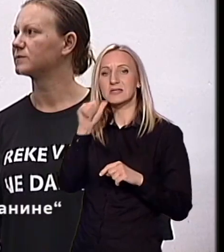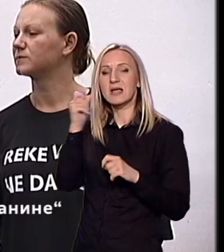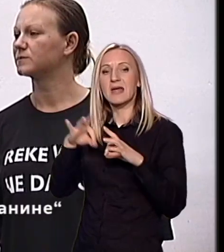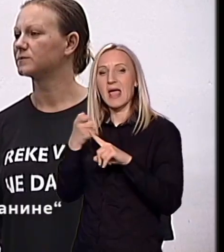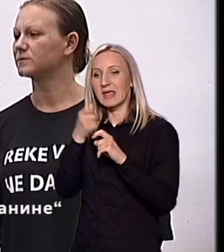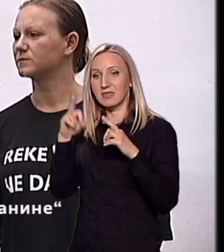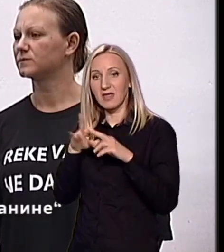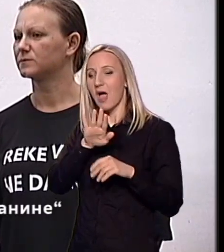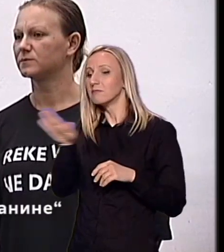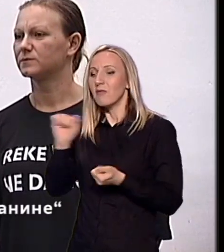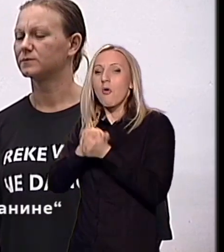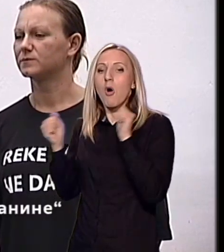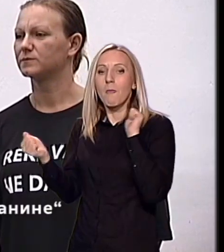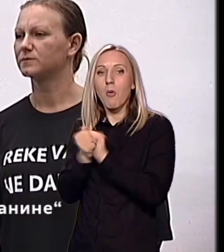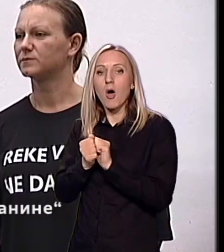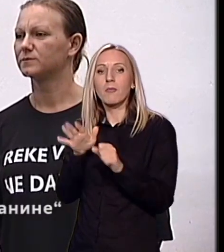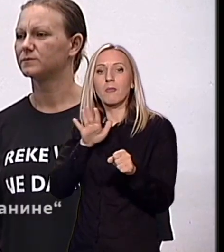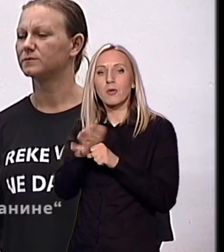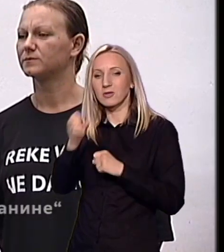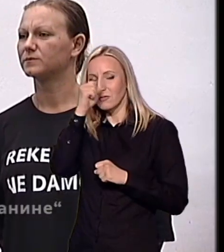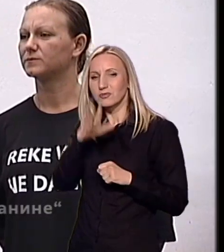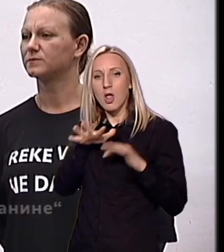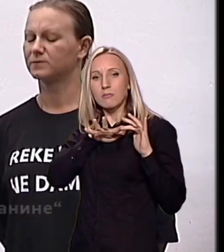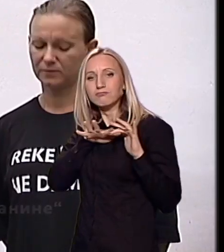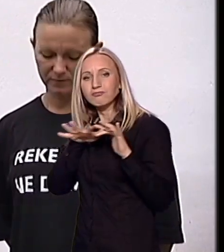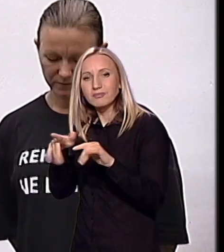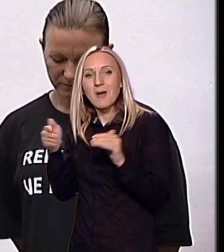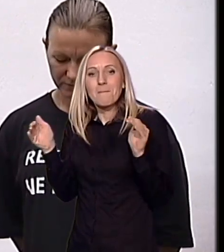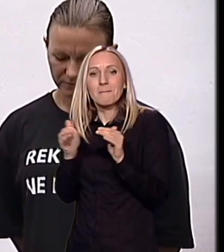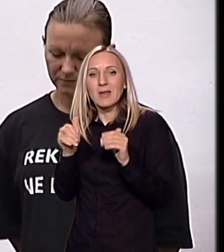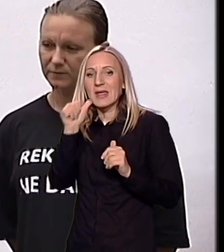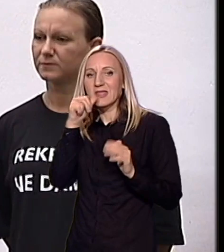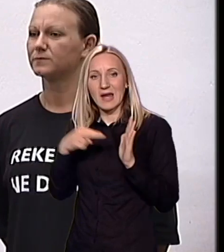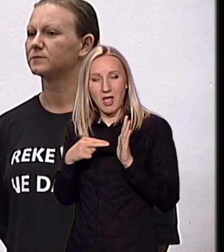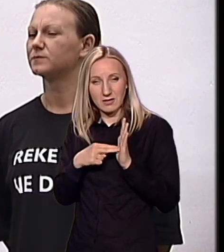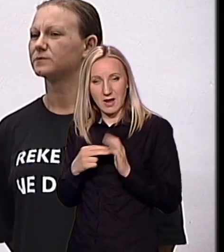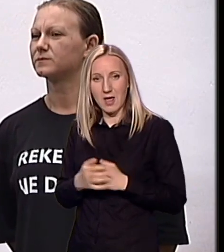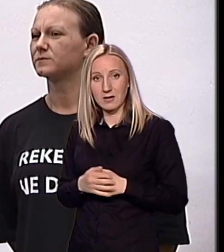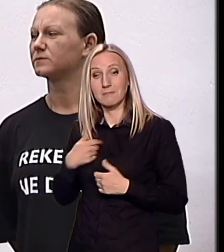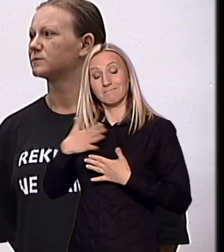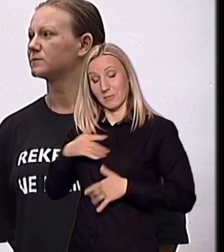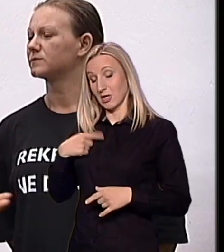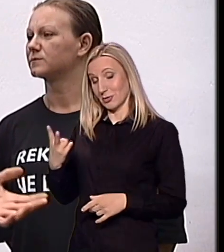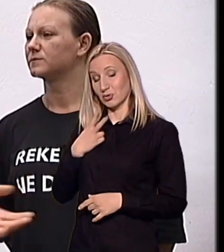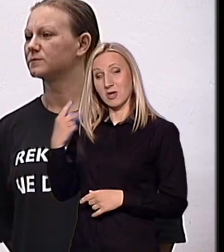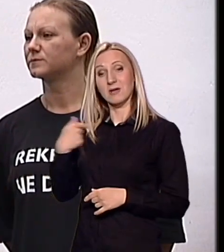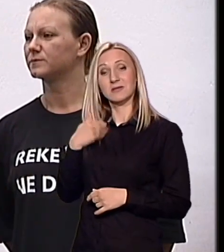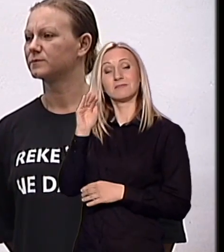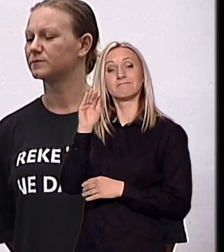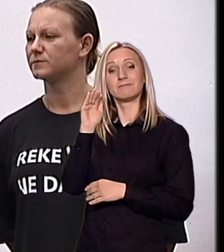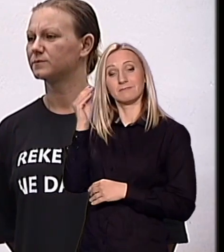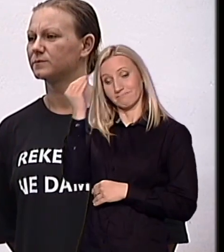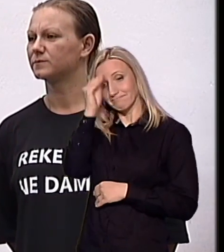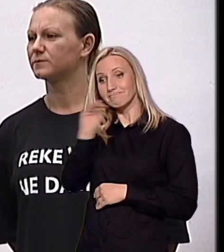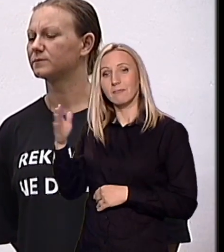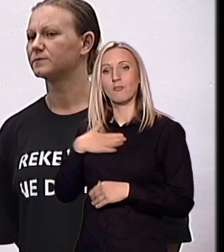protiv nailazeće pošasti mini hidroelektrana. Imam prijatnu čast da najavim našu domaćicu koja nas je ovde